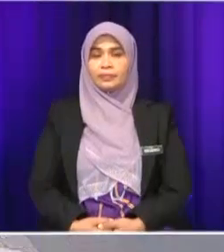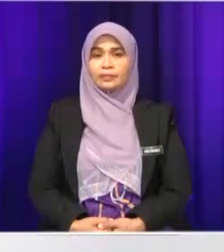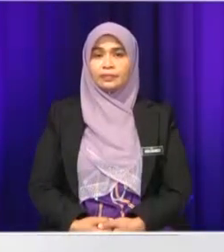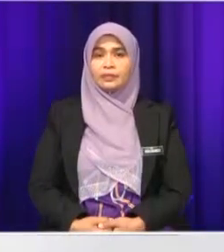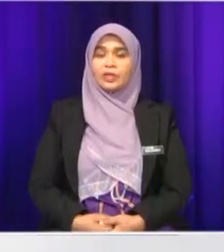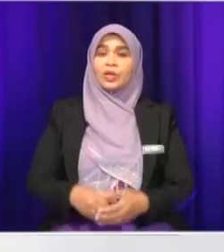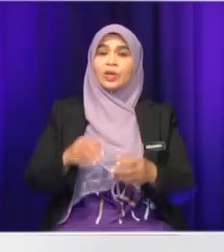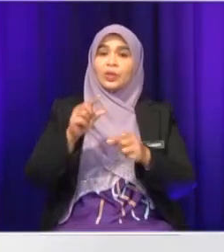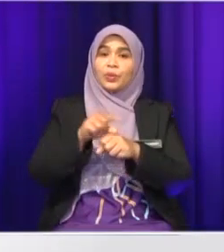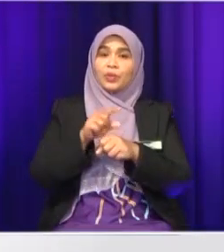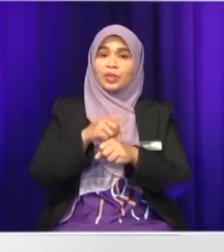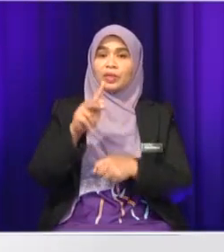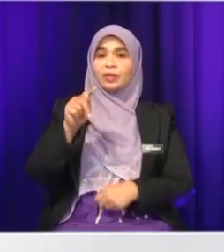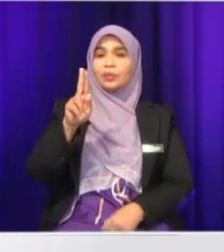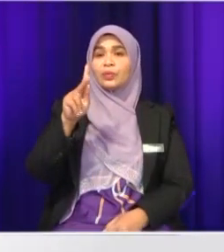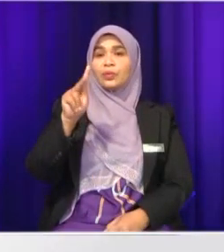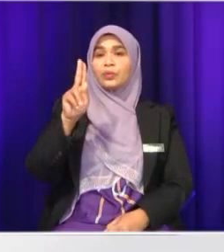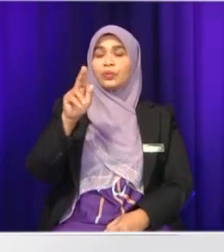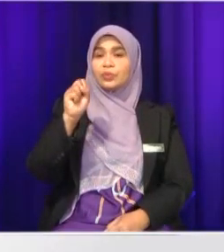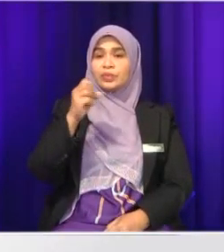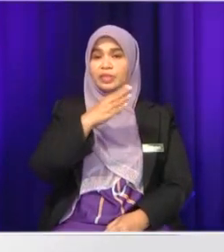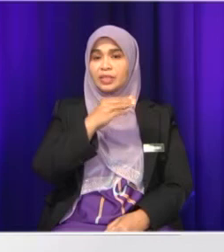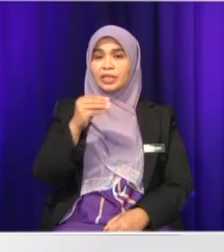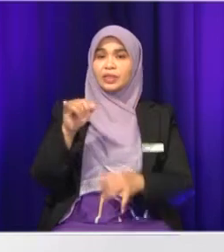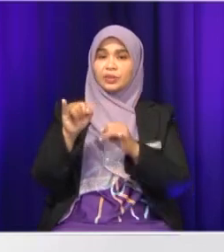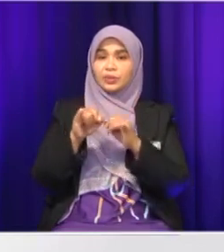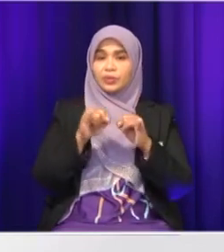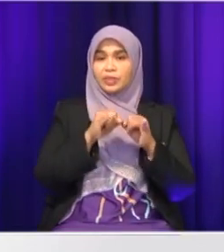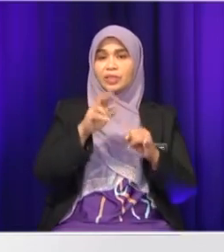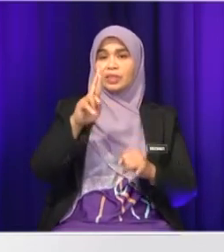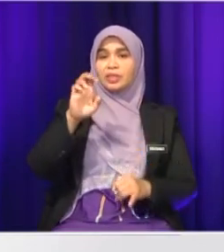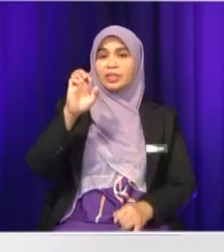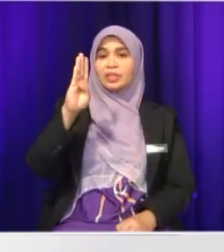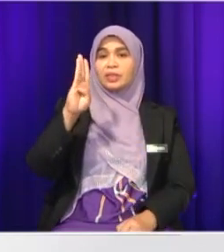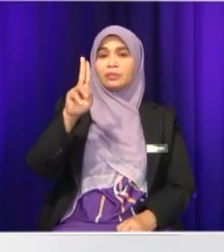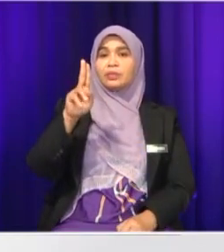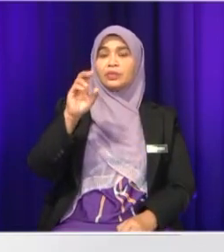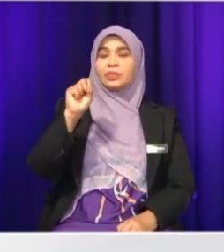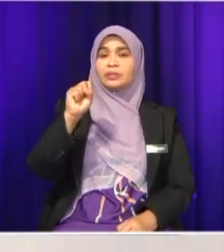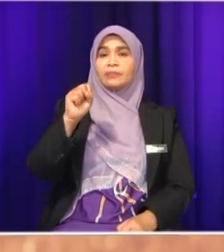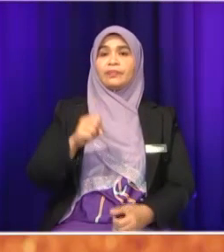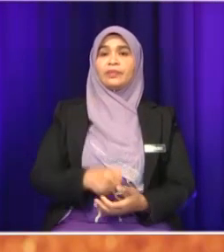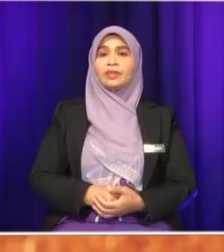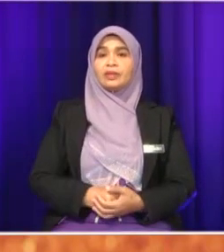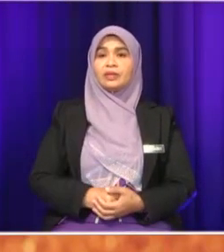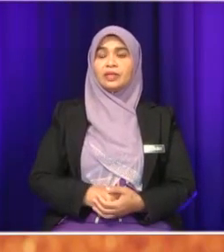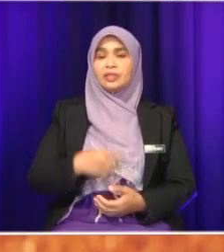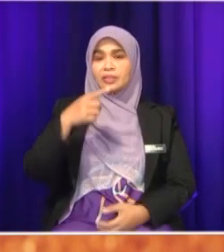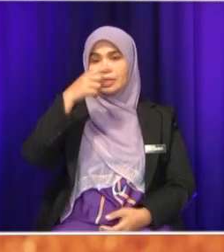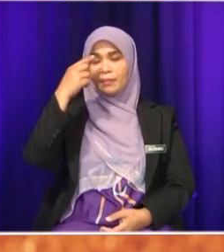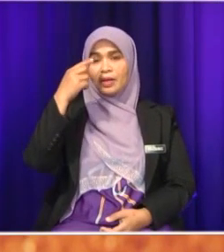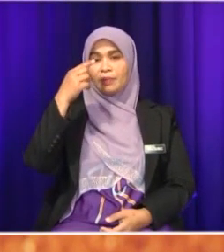mengukus dan keindahan rebus Jadi kalau untuk biji Rin tadi